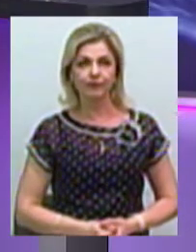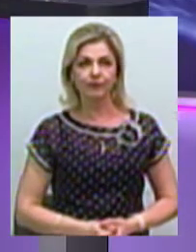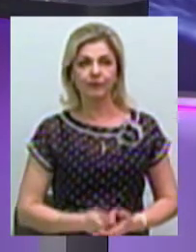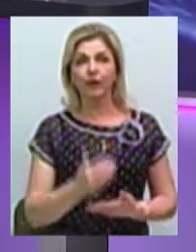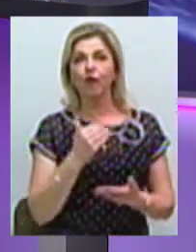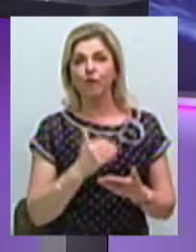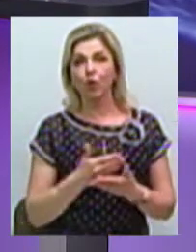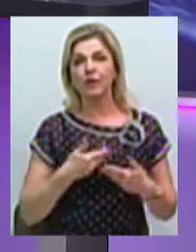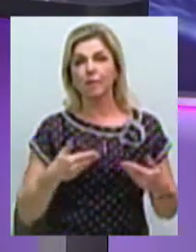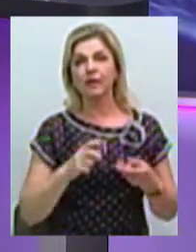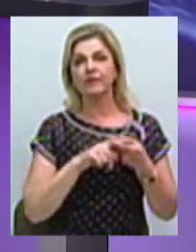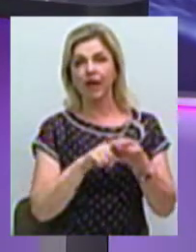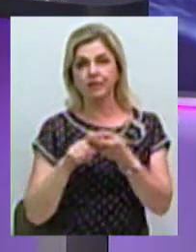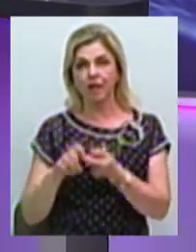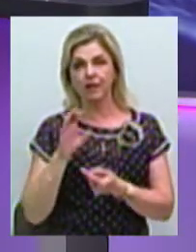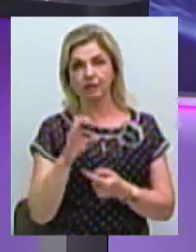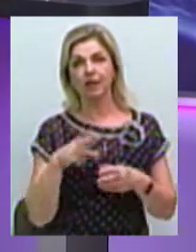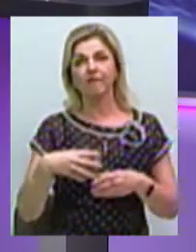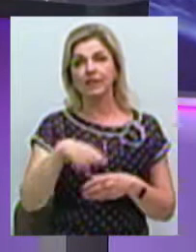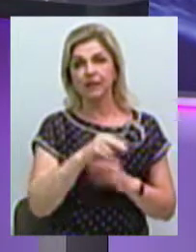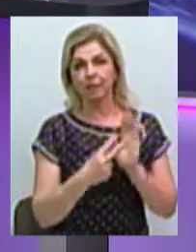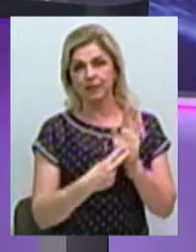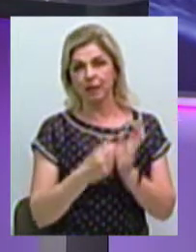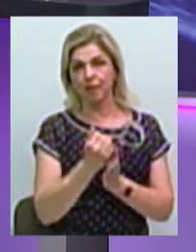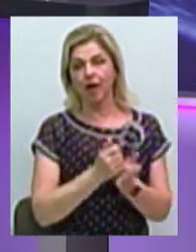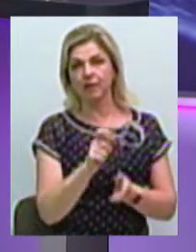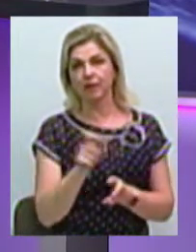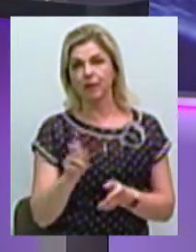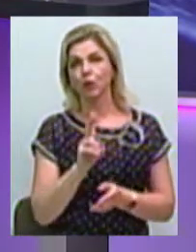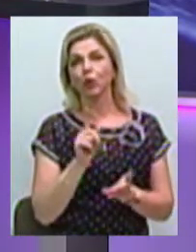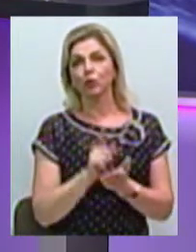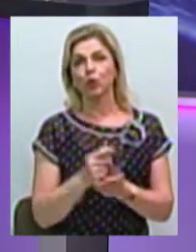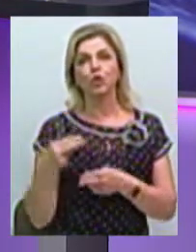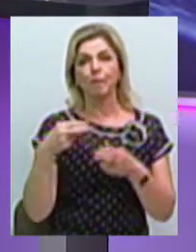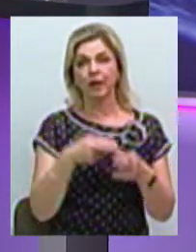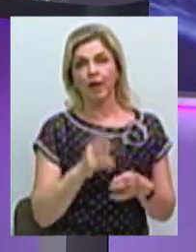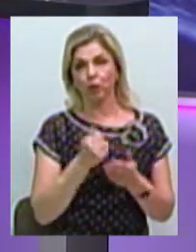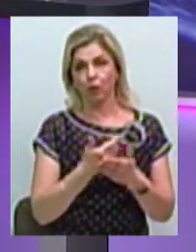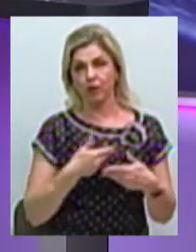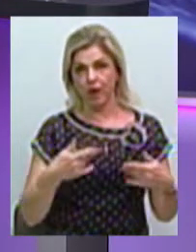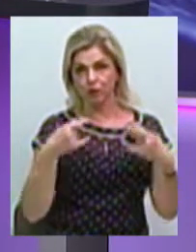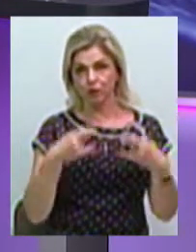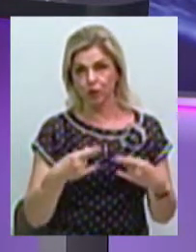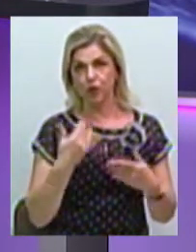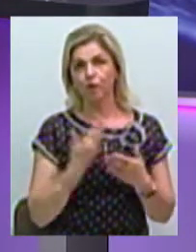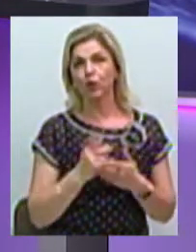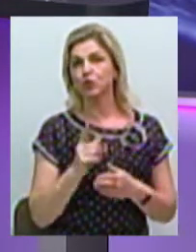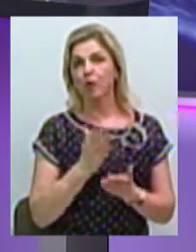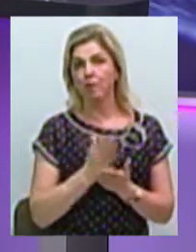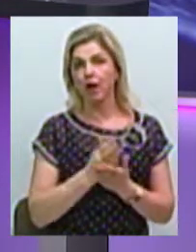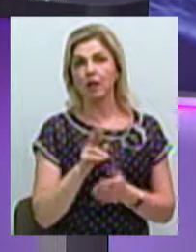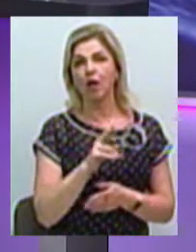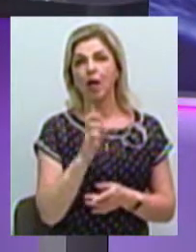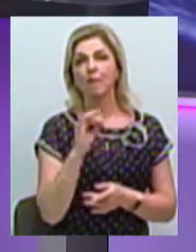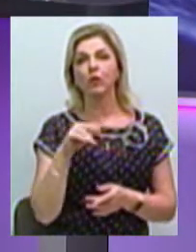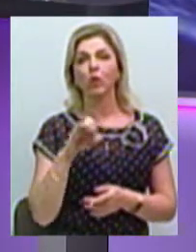Отже, ми зв'язалися з усіма сімома кандидатами, які мали сьогодні приїхати до нас в студію. І ось що ми маємо. Ярослава